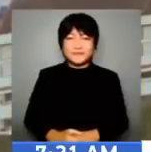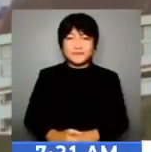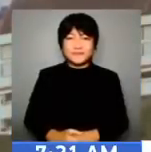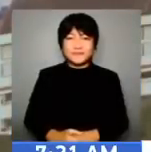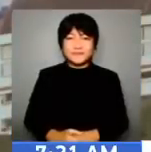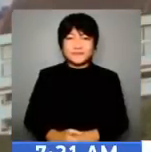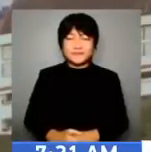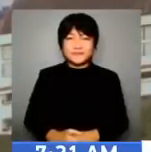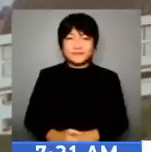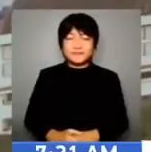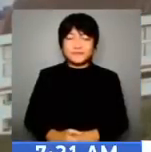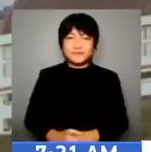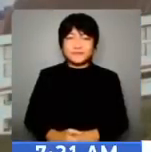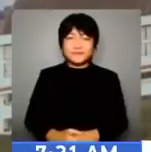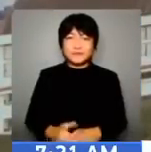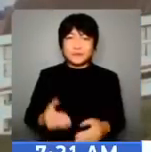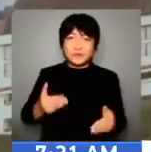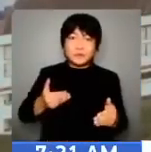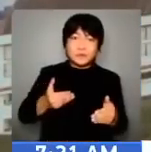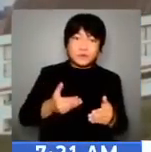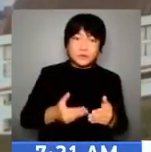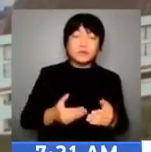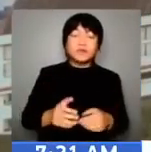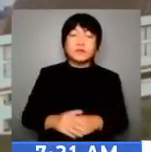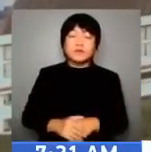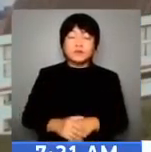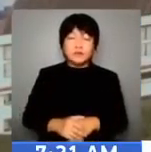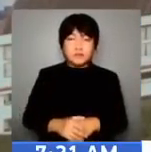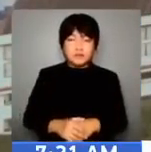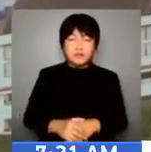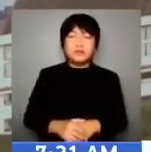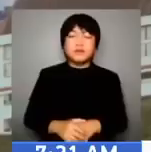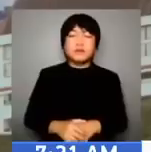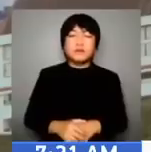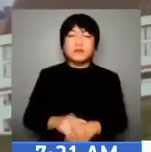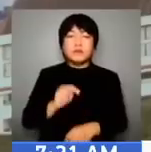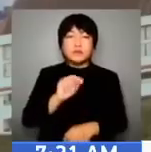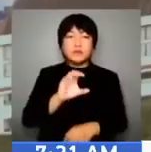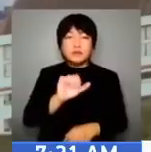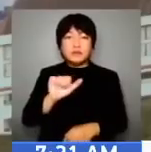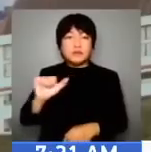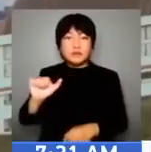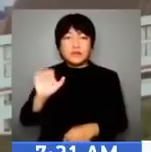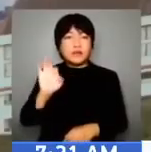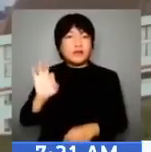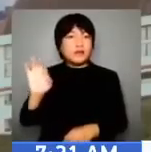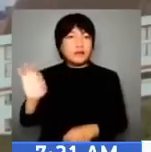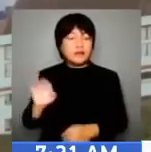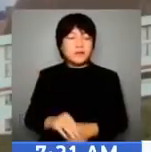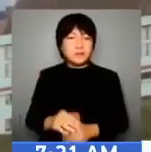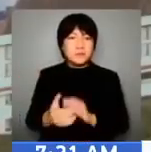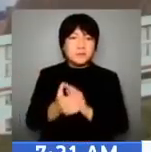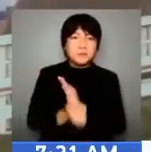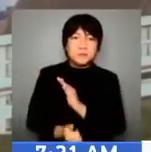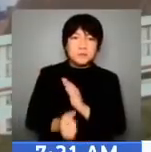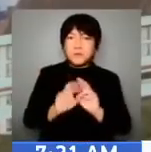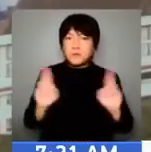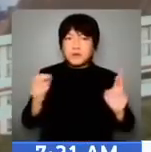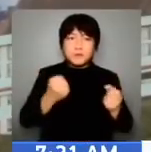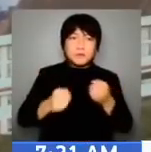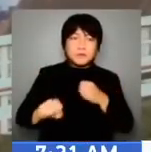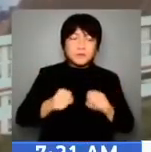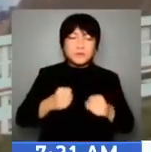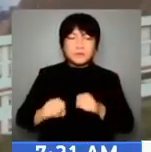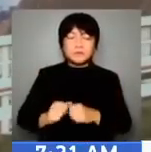Nalalapit na ang NCAA Season 99, kaya naman todo na paghahanda para sa tagisan ng lakas at galing sa larangan ng sports. Ang mga surprise